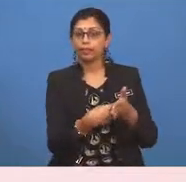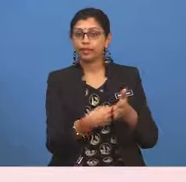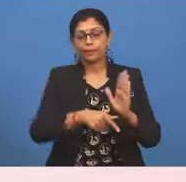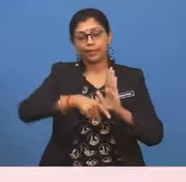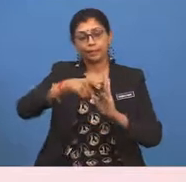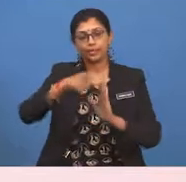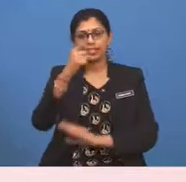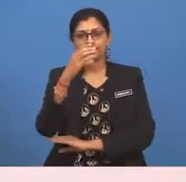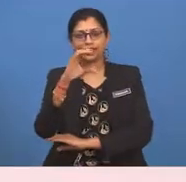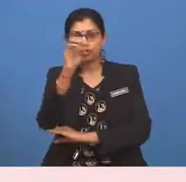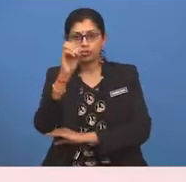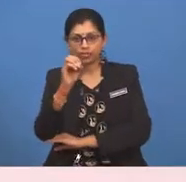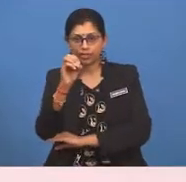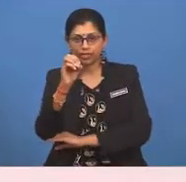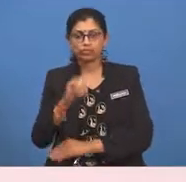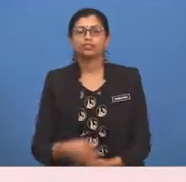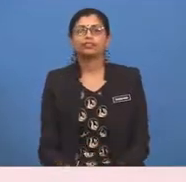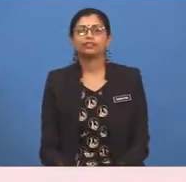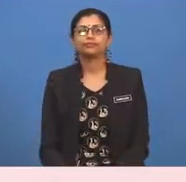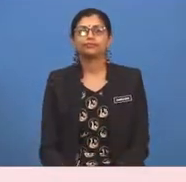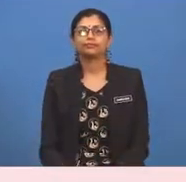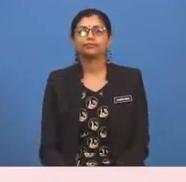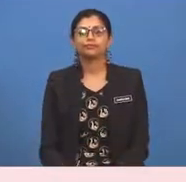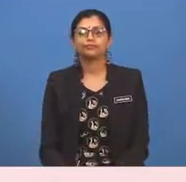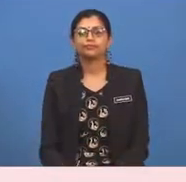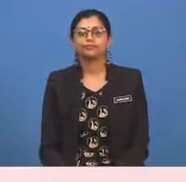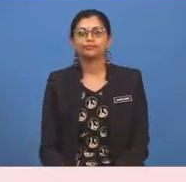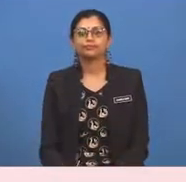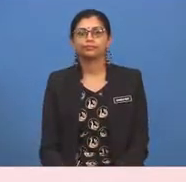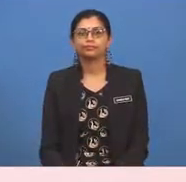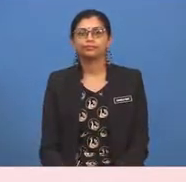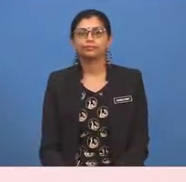hingga melebihi 100% dan sebaliknya.